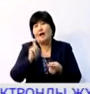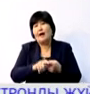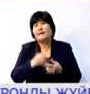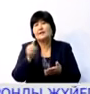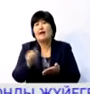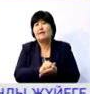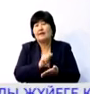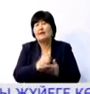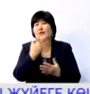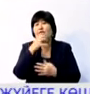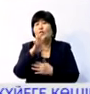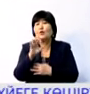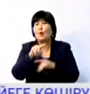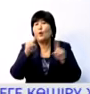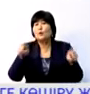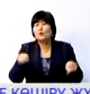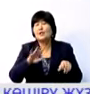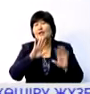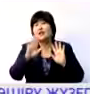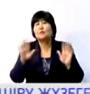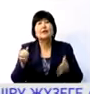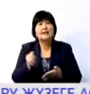деректер, фотосуреттер мен экспонаттар сақталған.